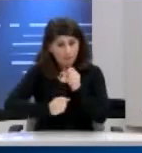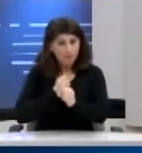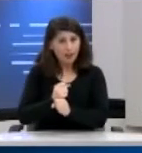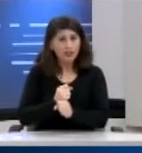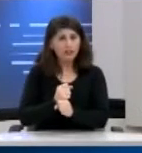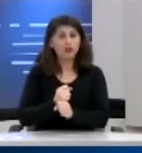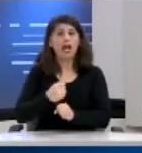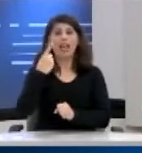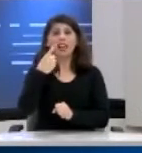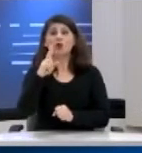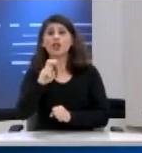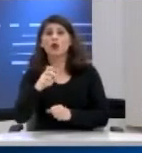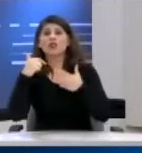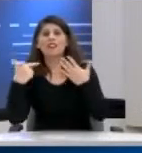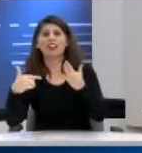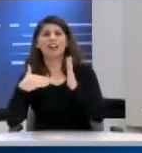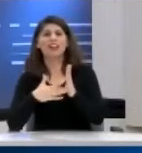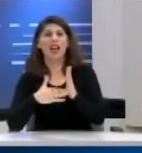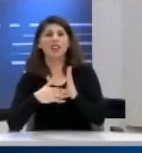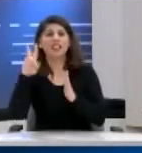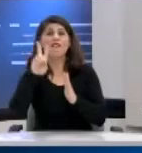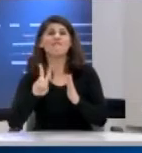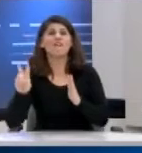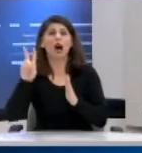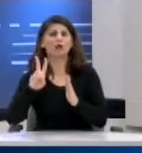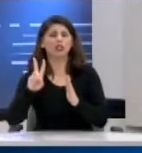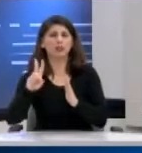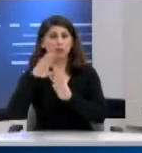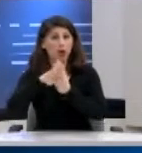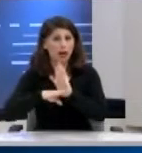vouchers. 60% περισσότερα παιδιά.